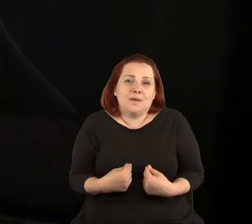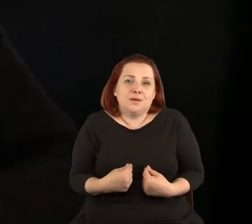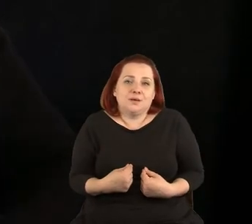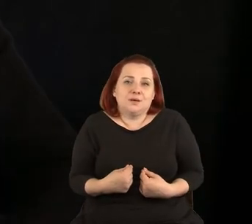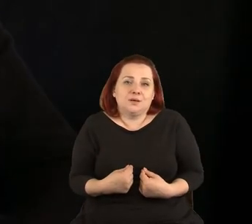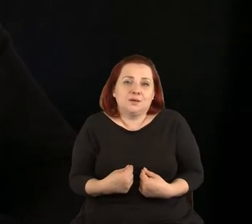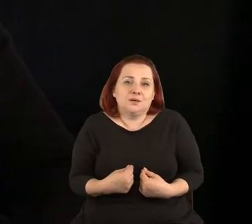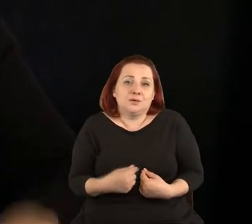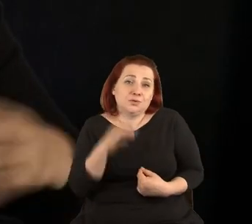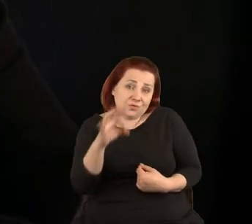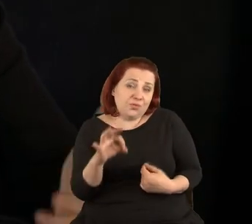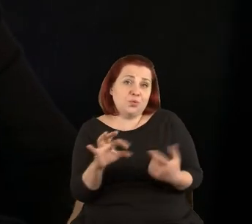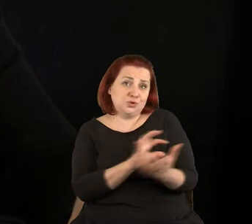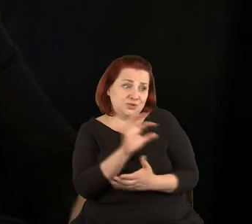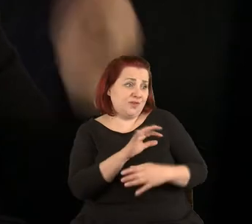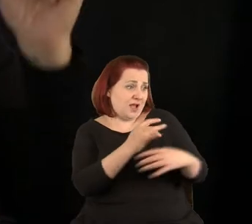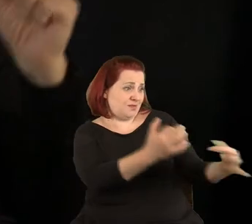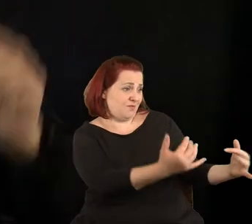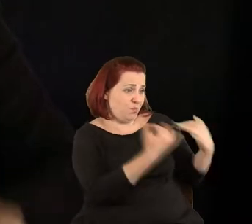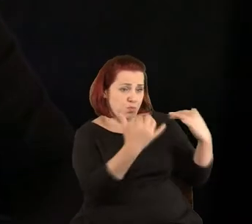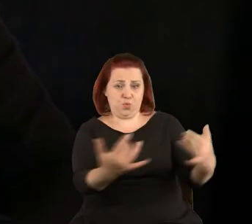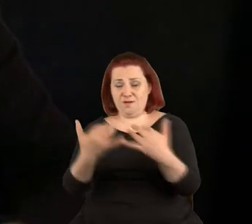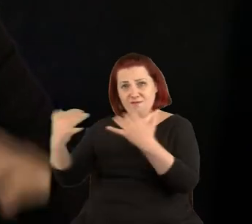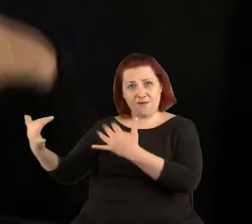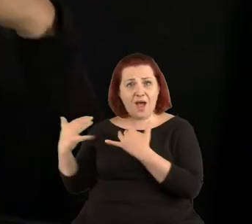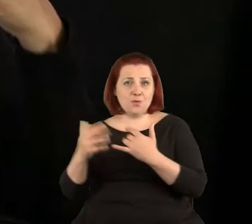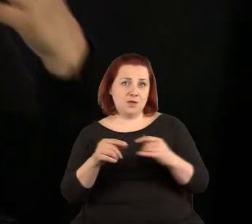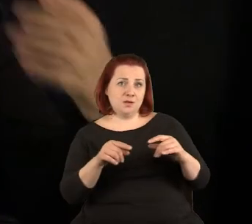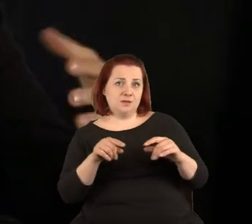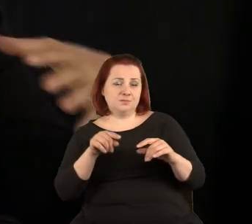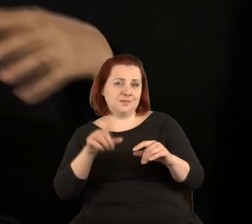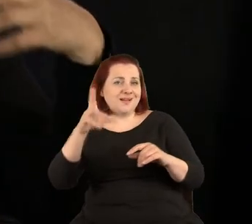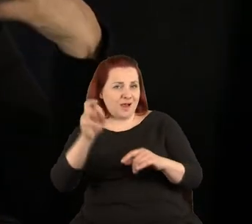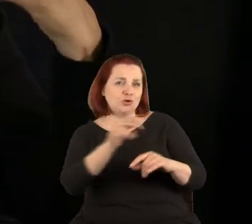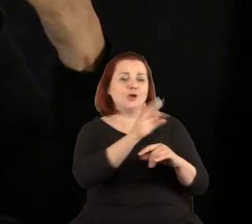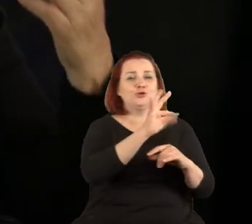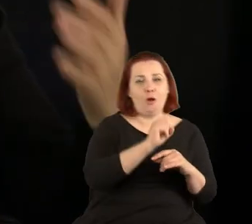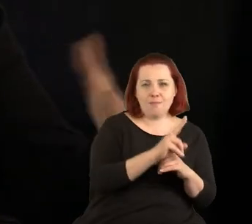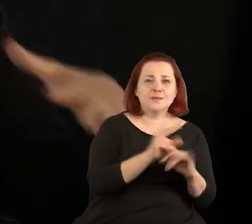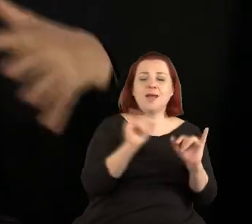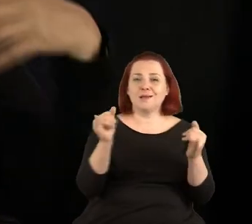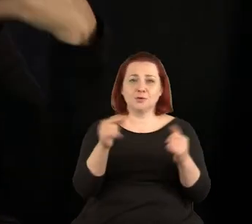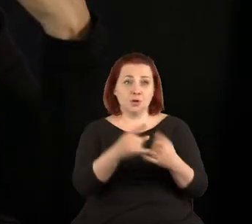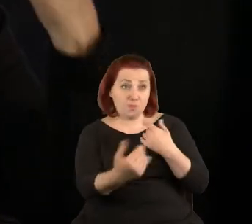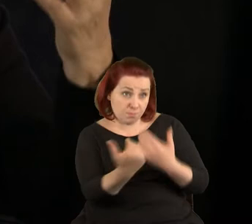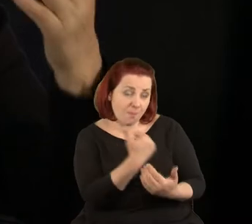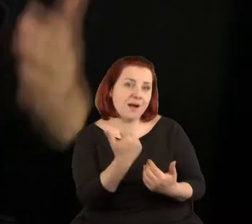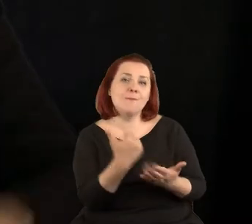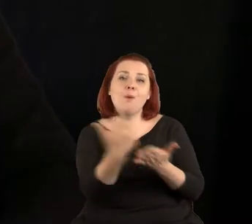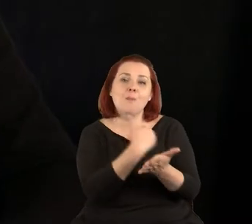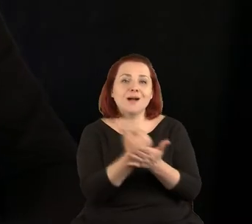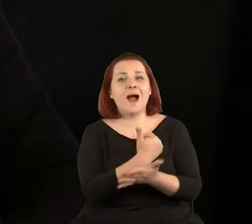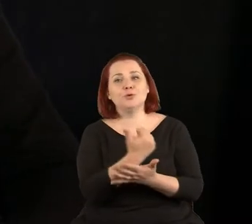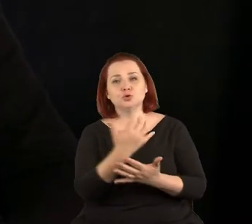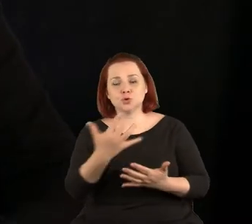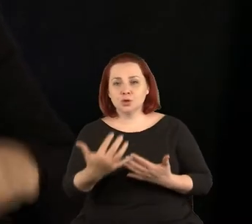cię otaczającego wpływały na ciebie i na ciebie też, Tomku. Czy to pomagało, czy to właśnie cię złościło? Jak to